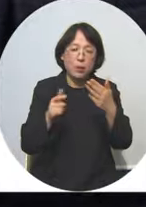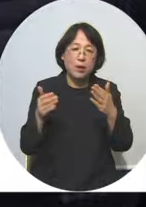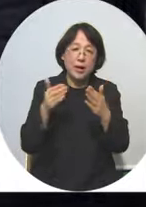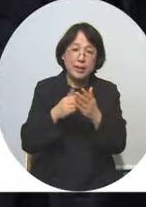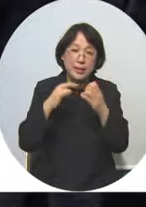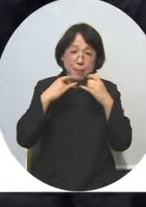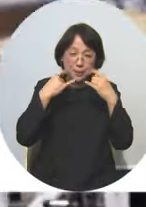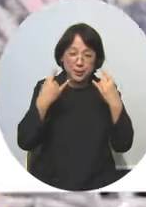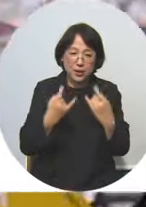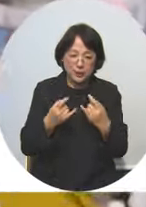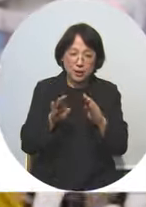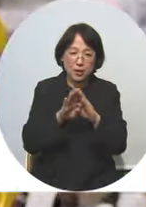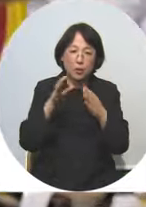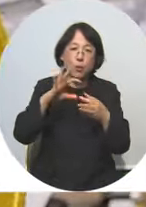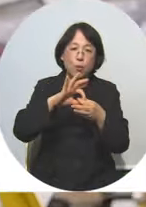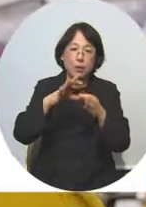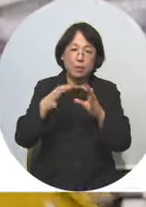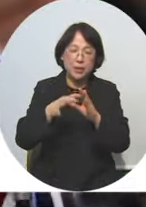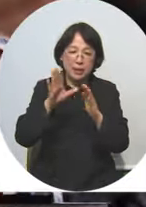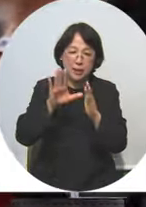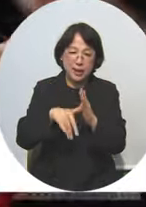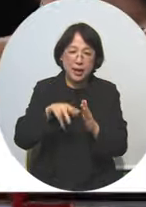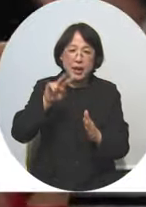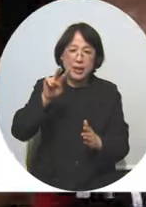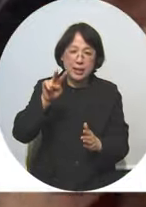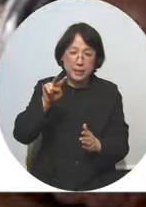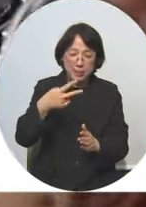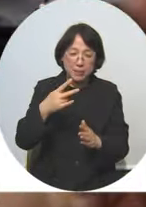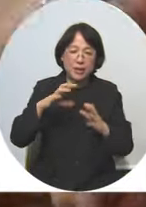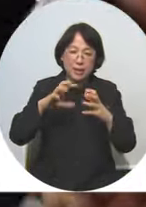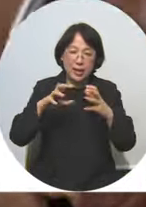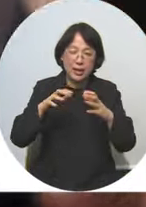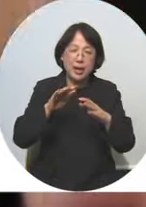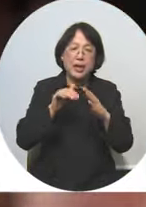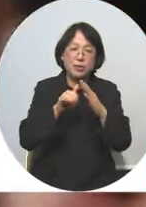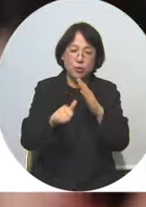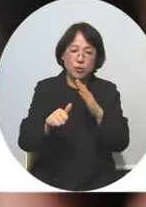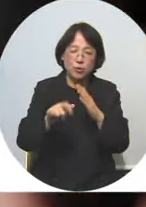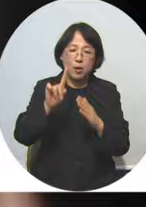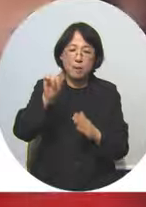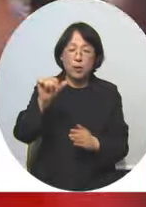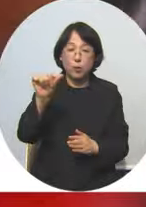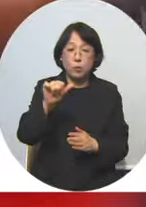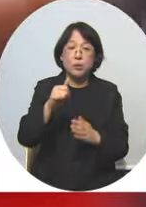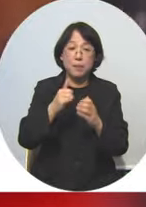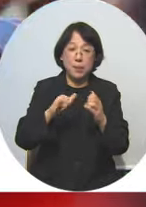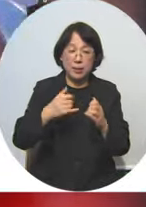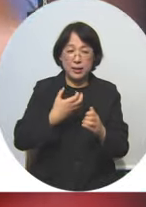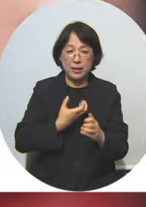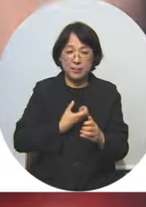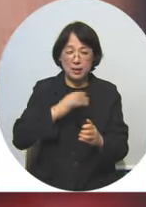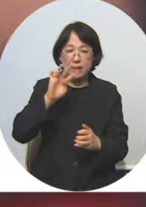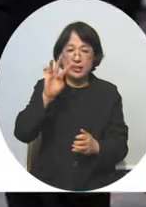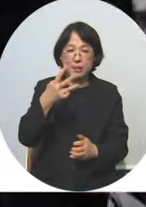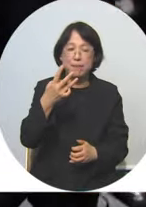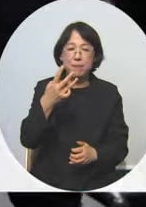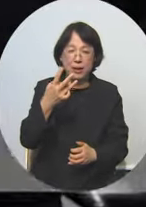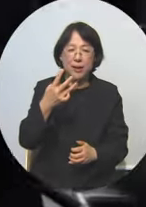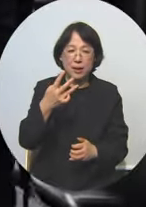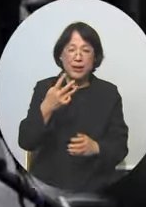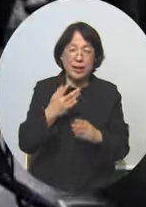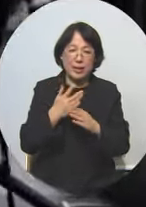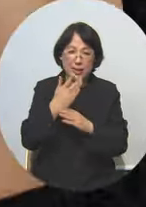이번 올림픽에서는 200여 개국 선수 1만 5천 명이 금메달 329개를 놓고 경쟁합니다.